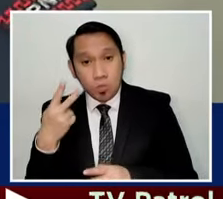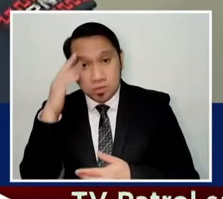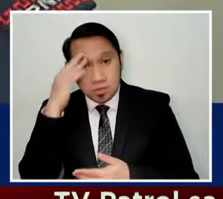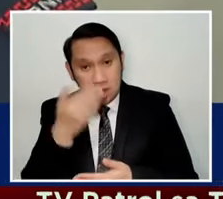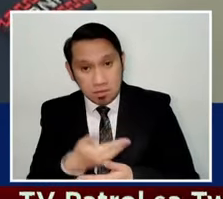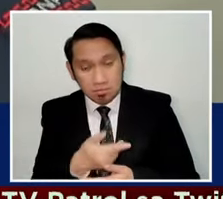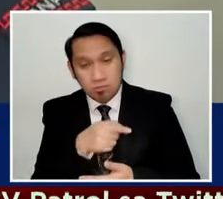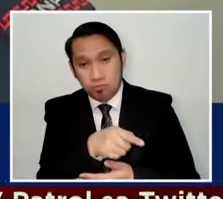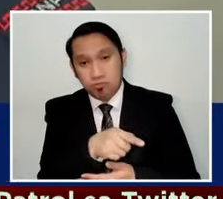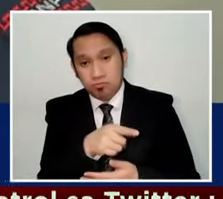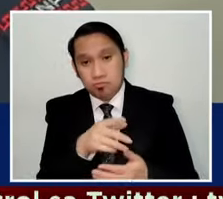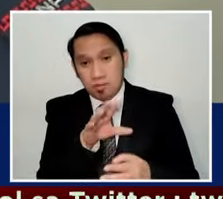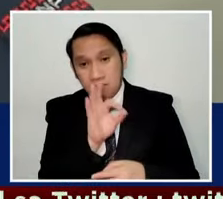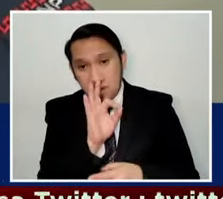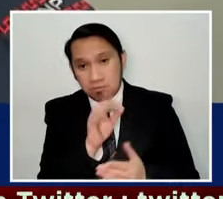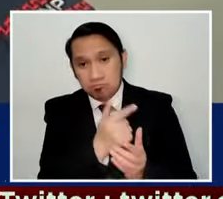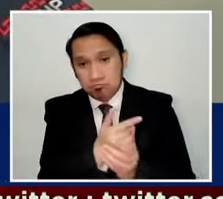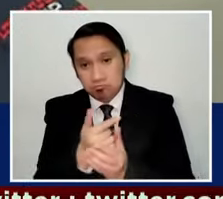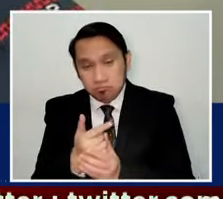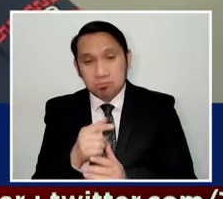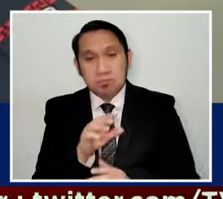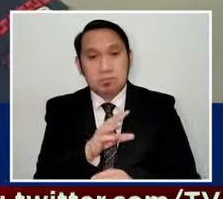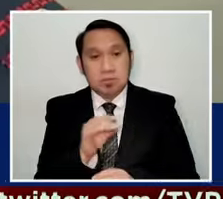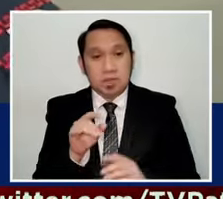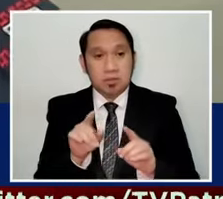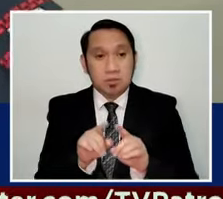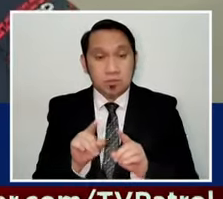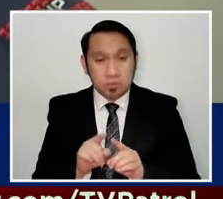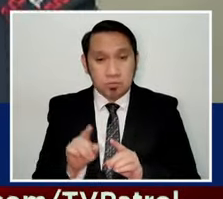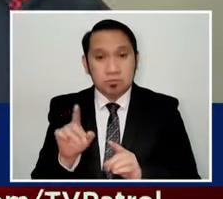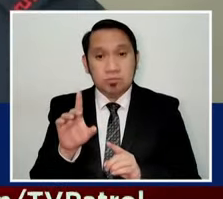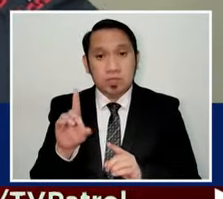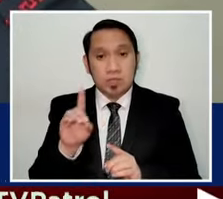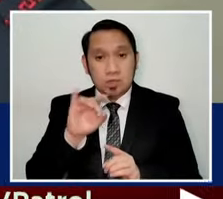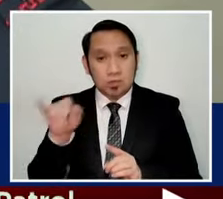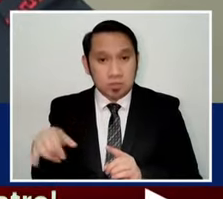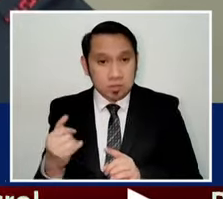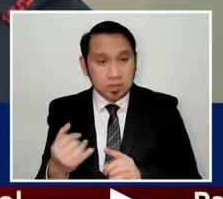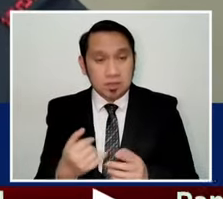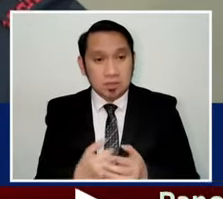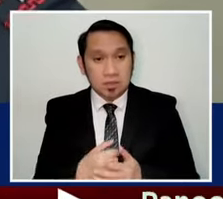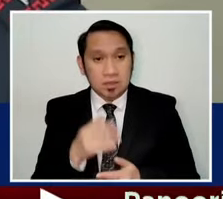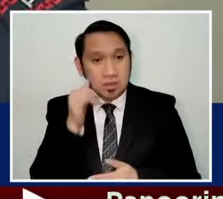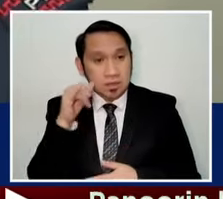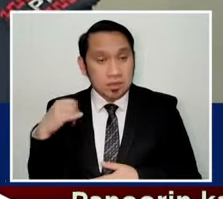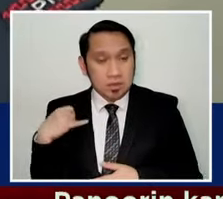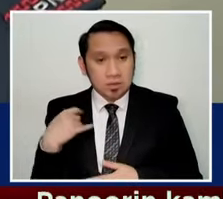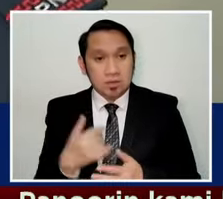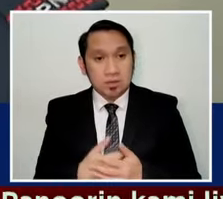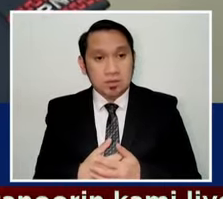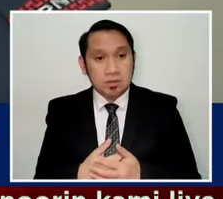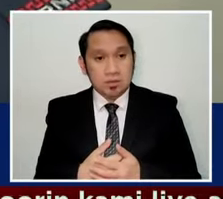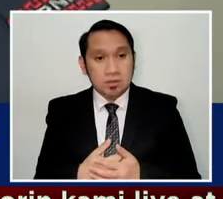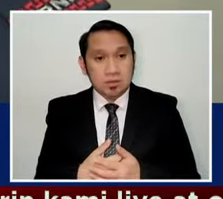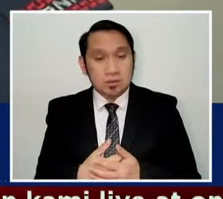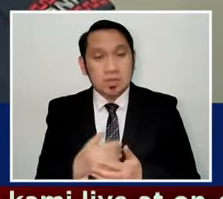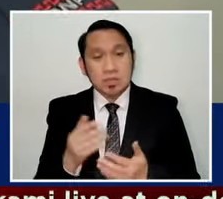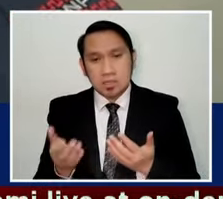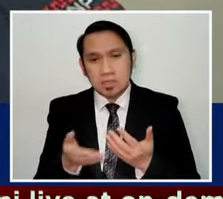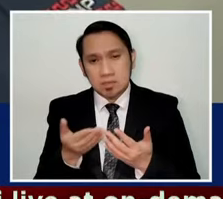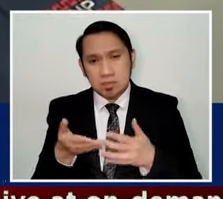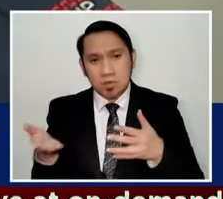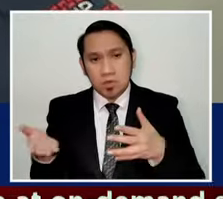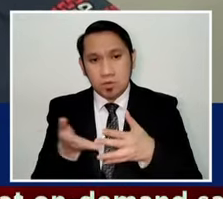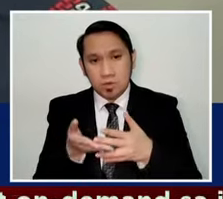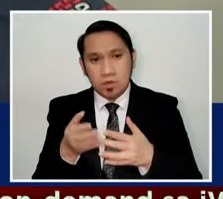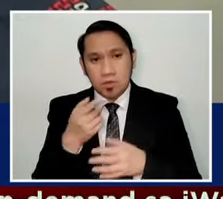regarding doon at the Department of Justice kahapon. At naging ordinary filing lang ito dahil they were